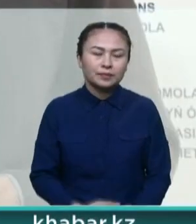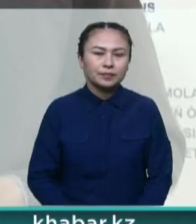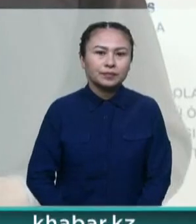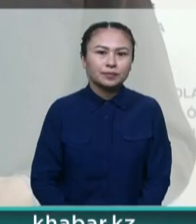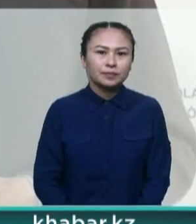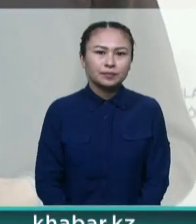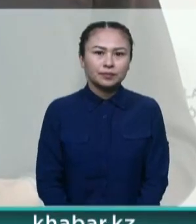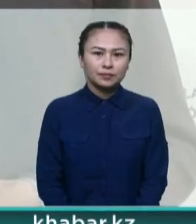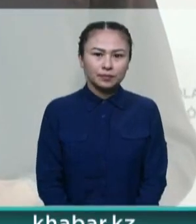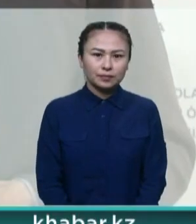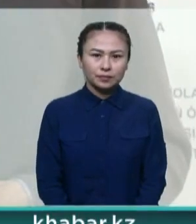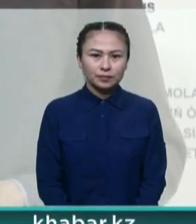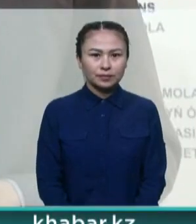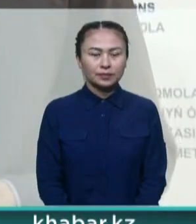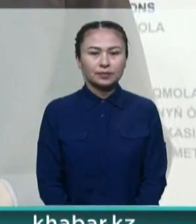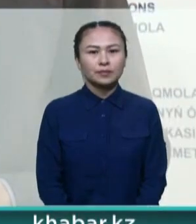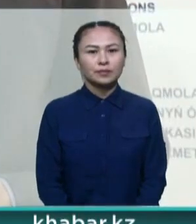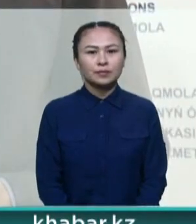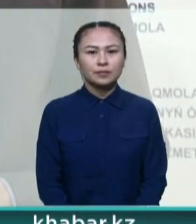алдағы шығарылымдарда толықтыратын боламыз.